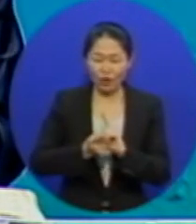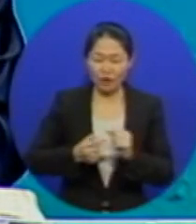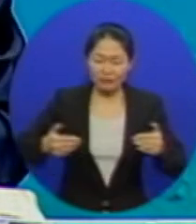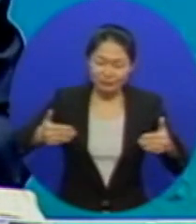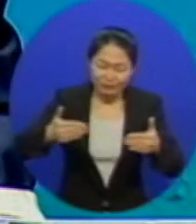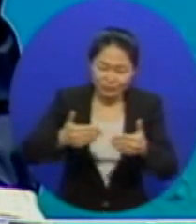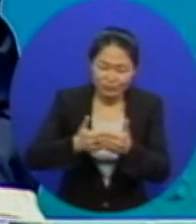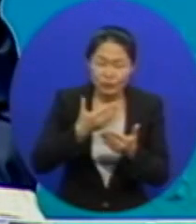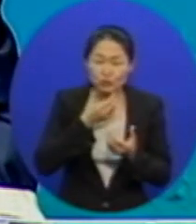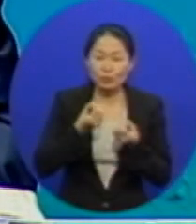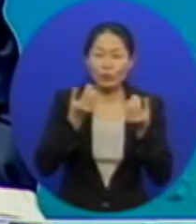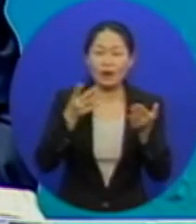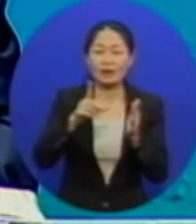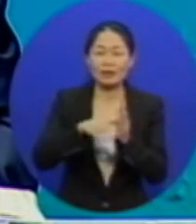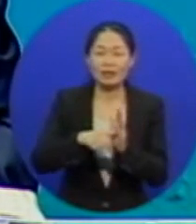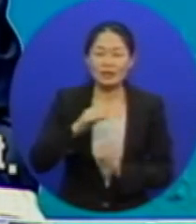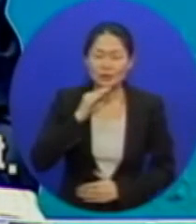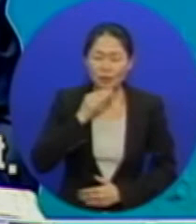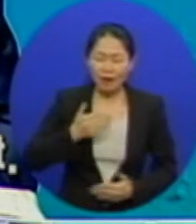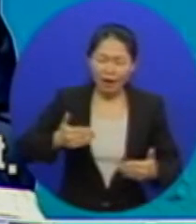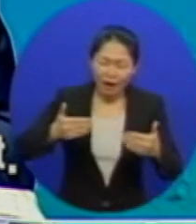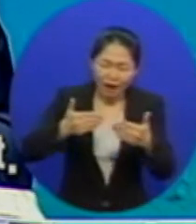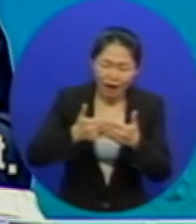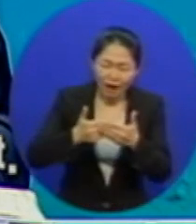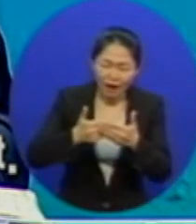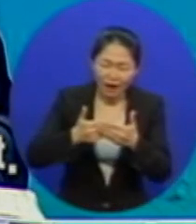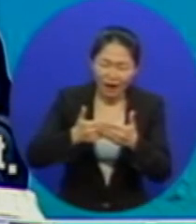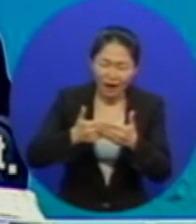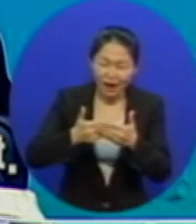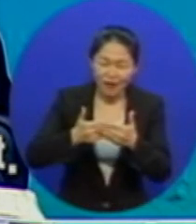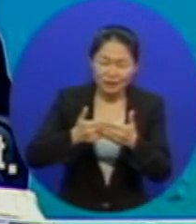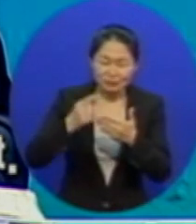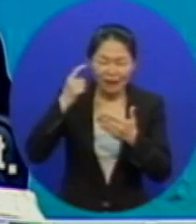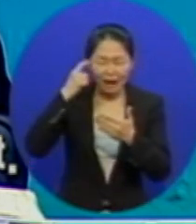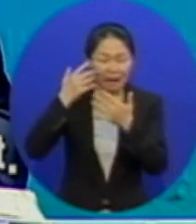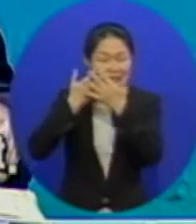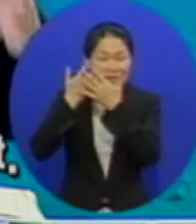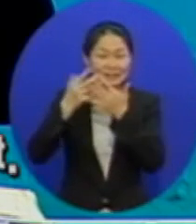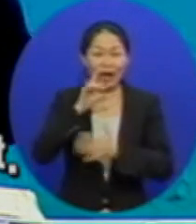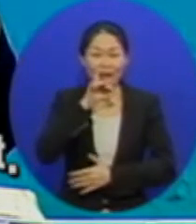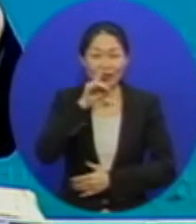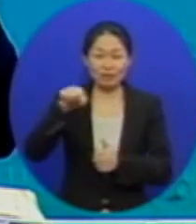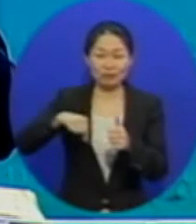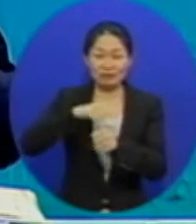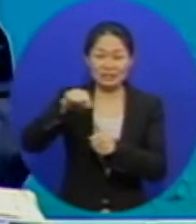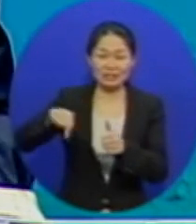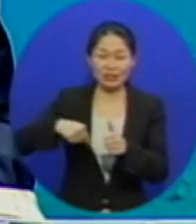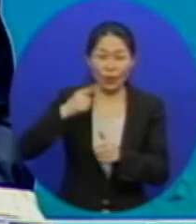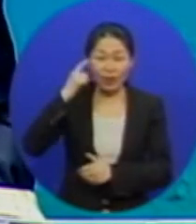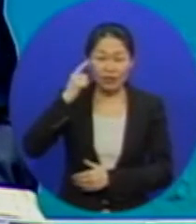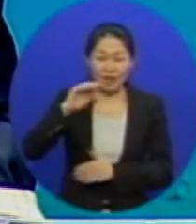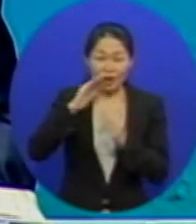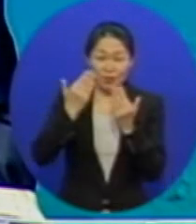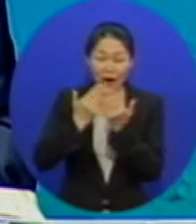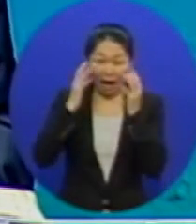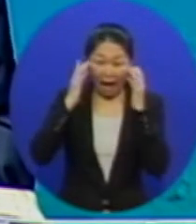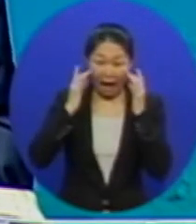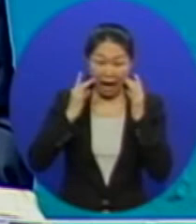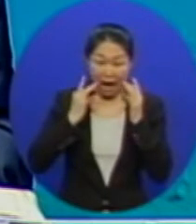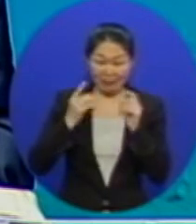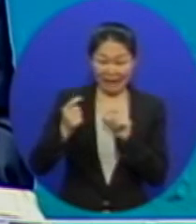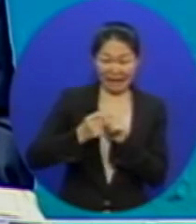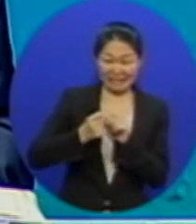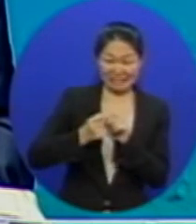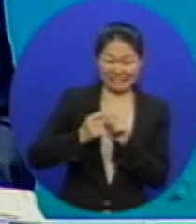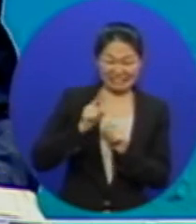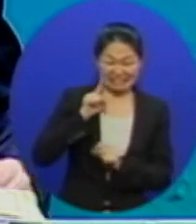때 사실 끌어 안는 것을 상상도 할 수 없는 분위기에요 온몸이 땀에 절어서 가까이만 오기만 해도 짜증날